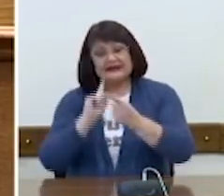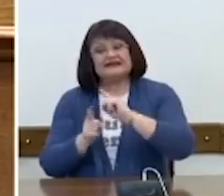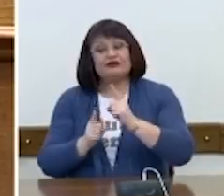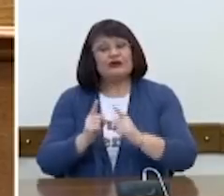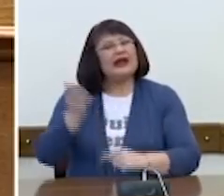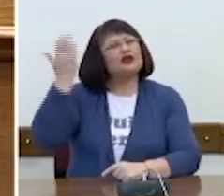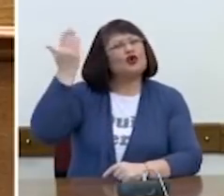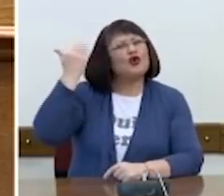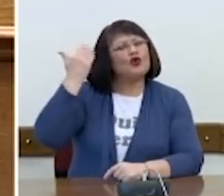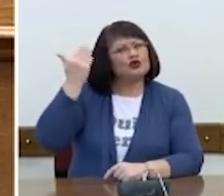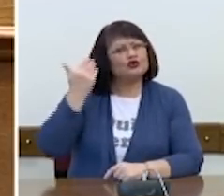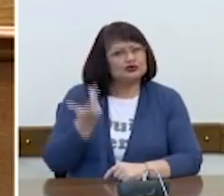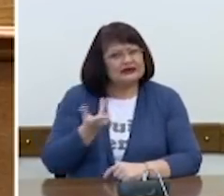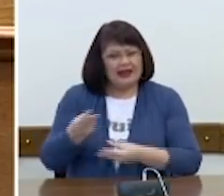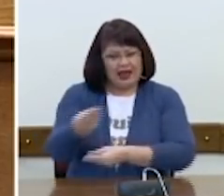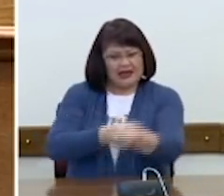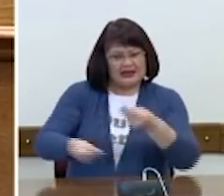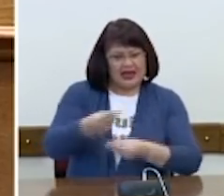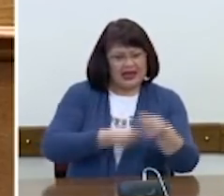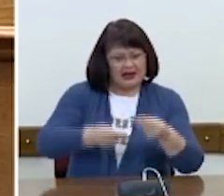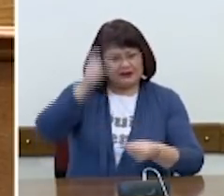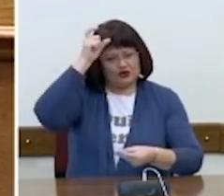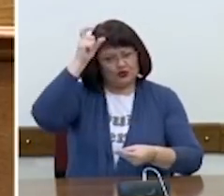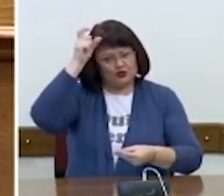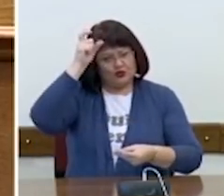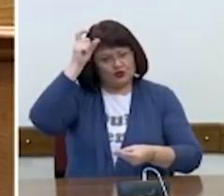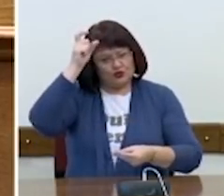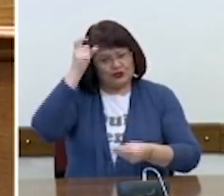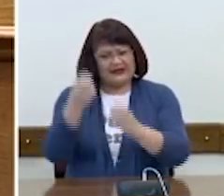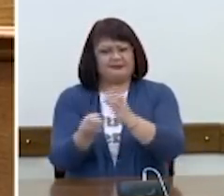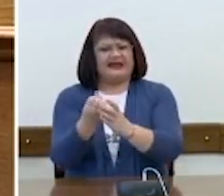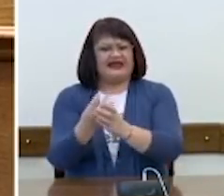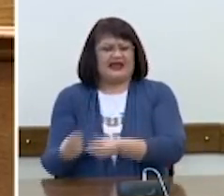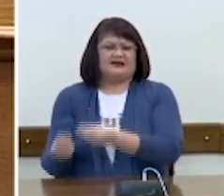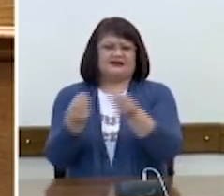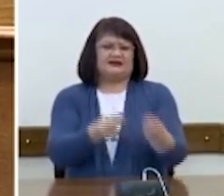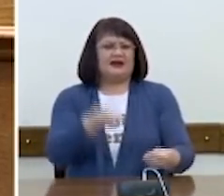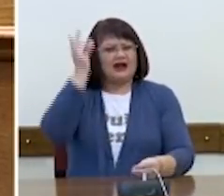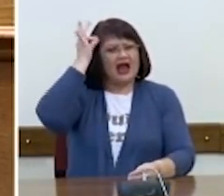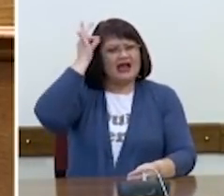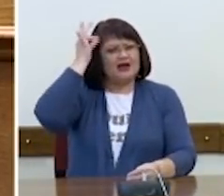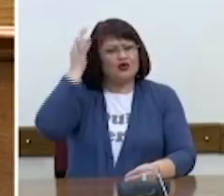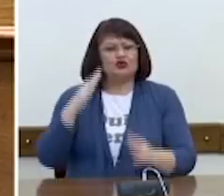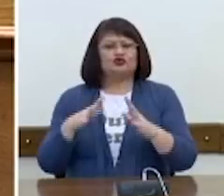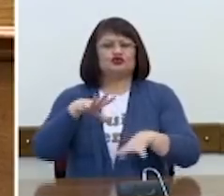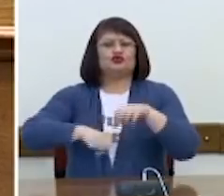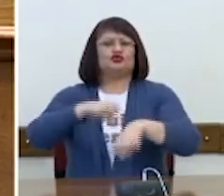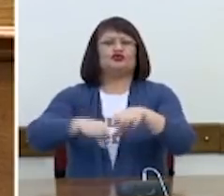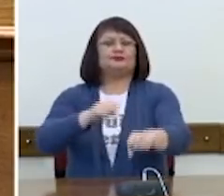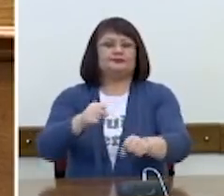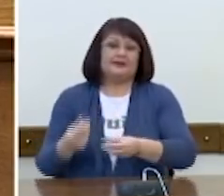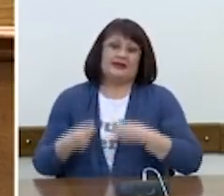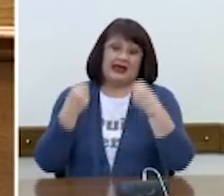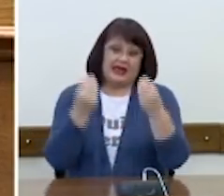εκείνης. Με αντάλλαγμα τουρκικές πλουτοπαραγωγικές πηγές, ο γαλλικός ιμπεριαλισμός έθετε στην υπηρεσία